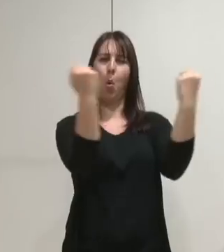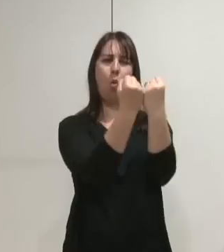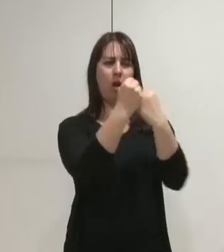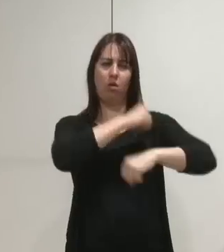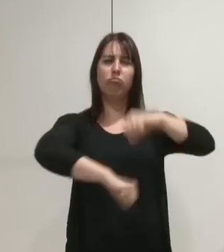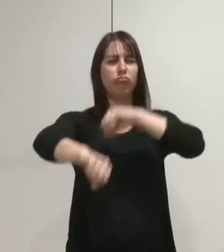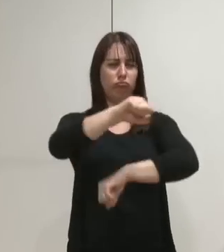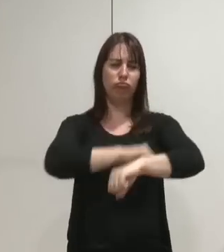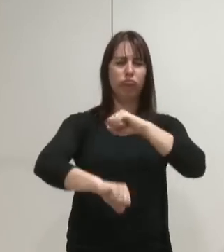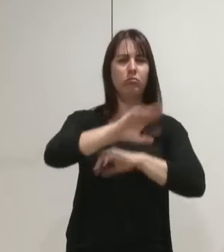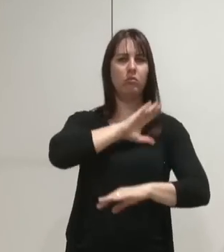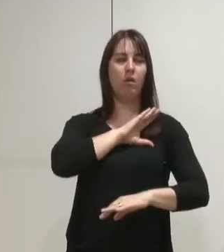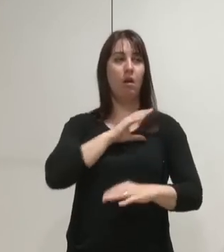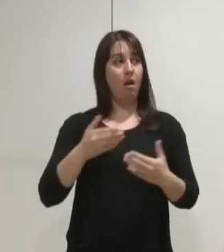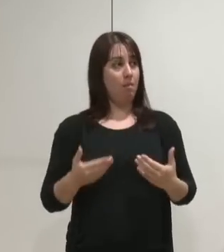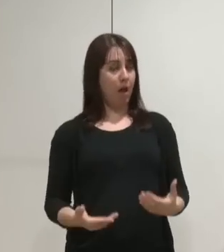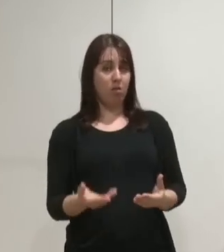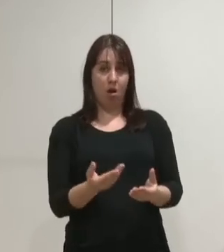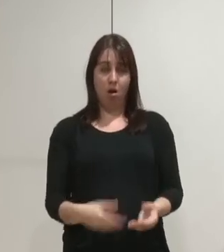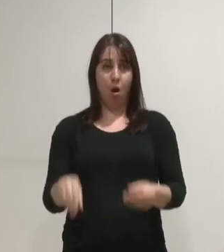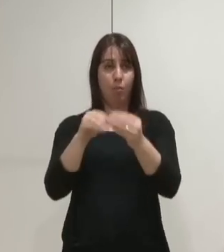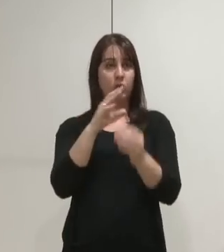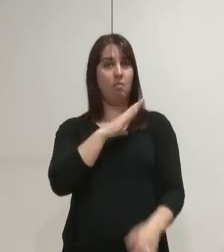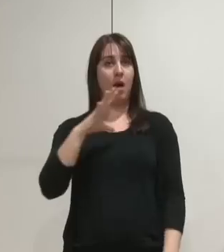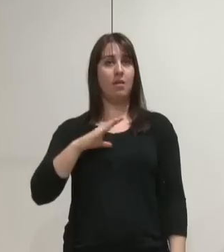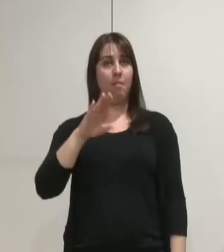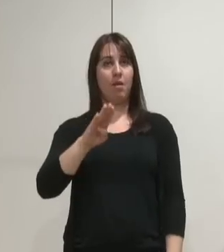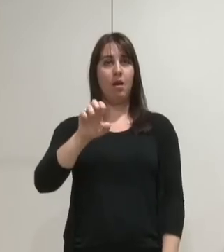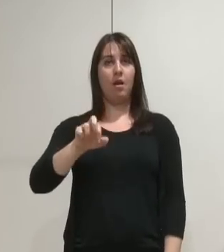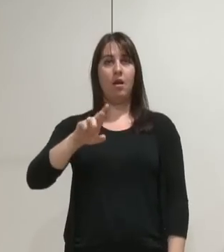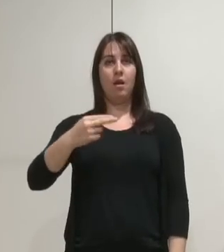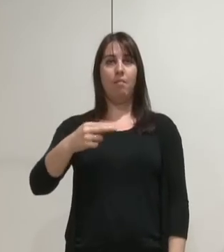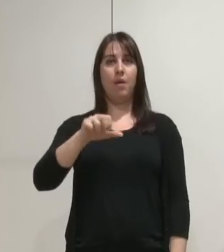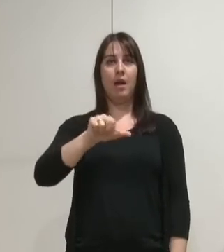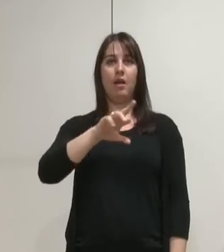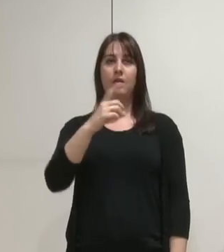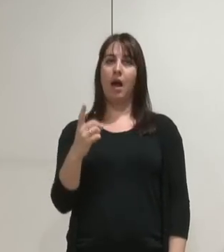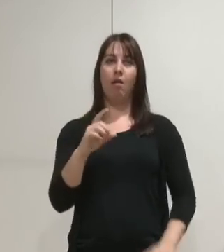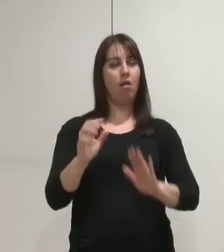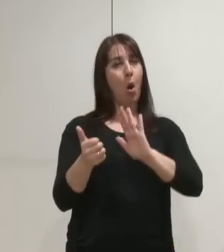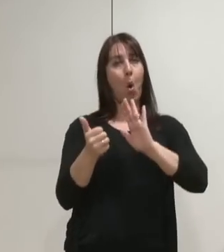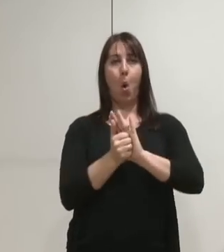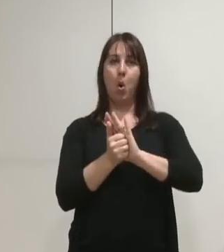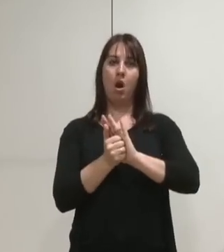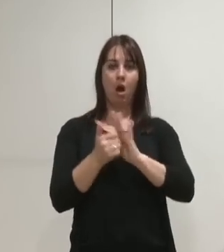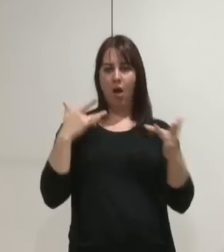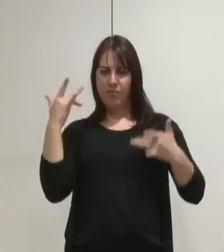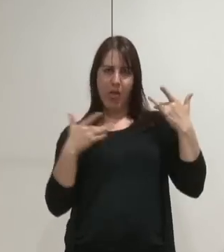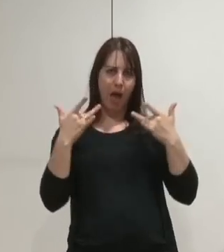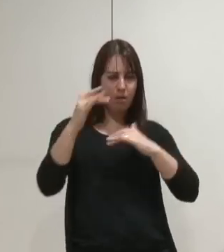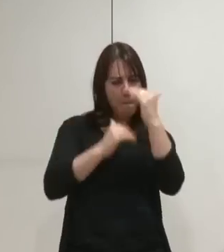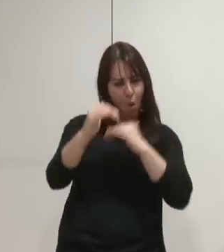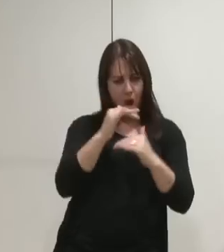cette délibération au fond nous avons madame Bernard dans le rôle de programmatrice de saison théâtrale